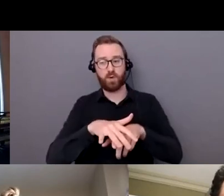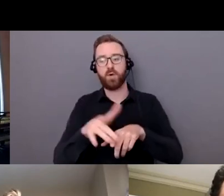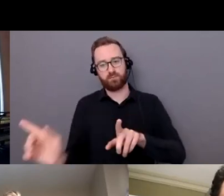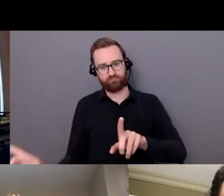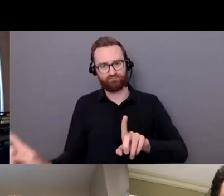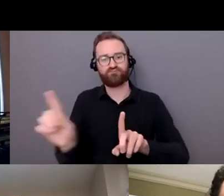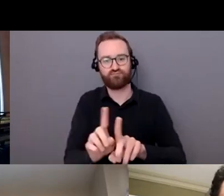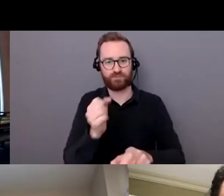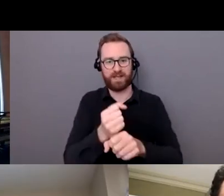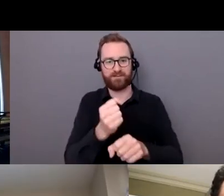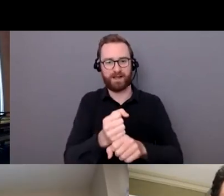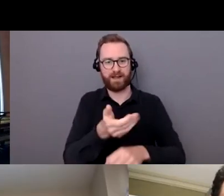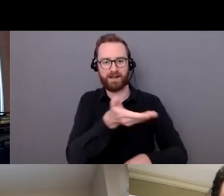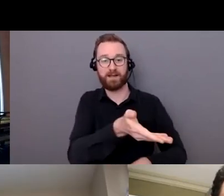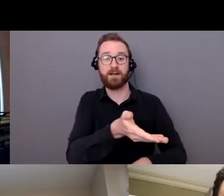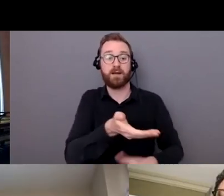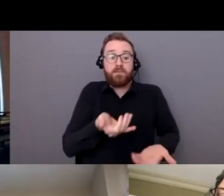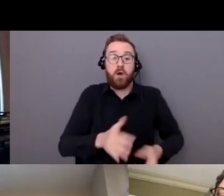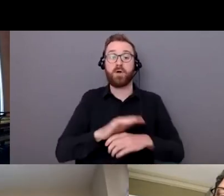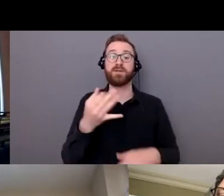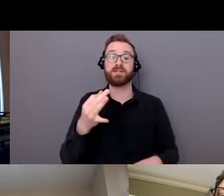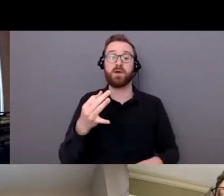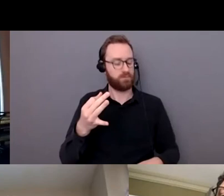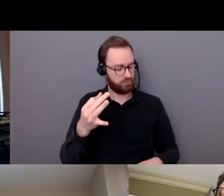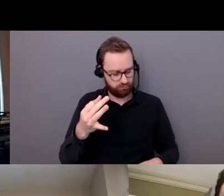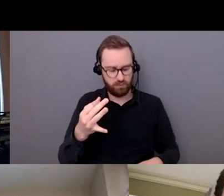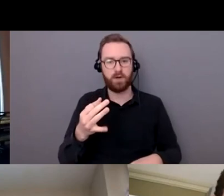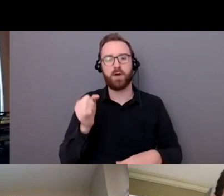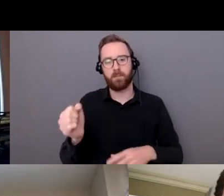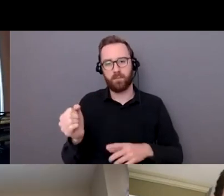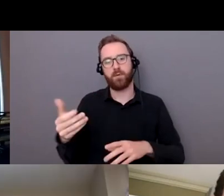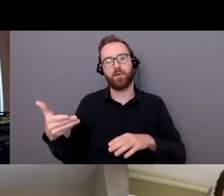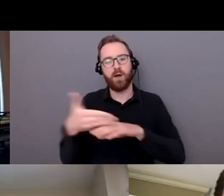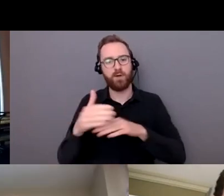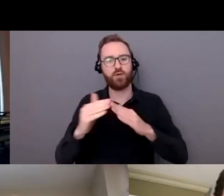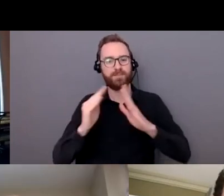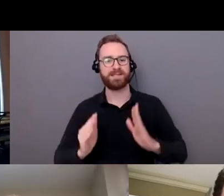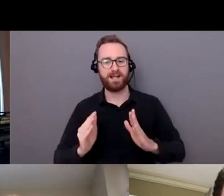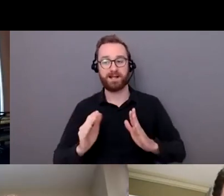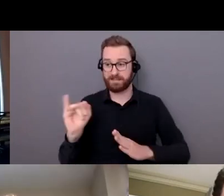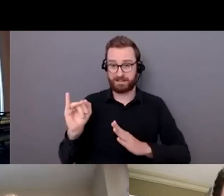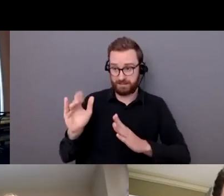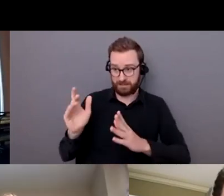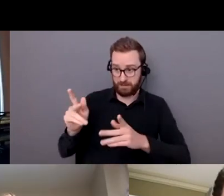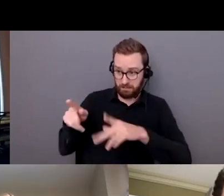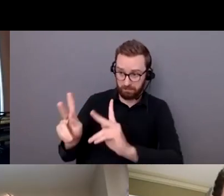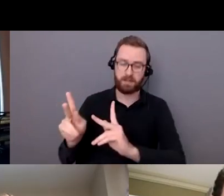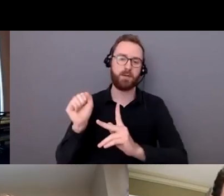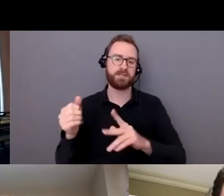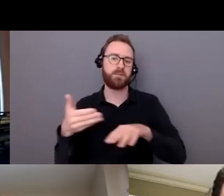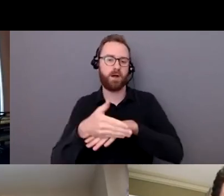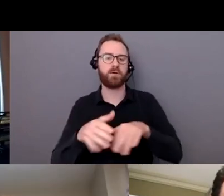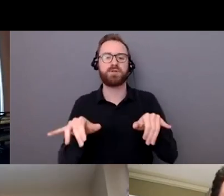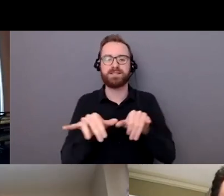travail. Puis là, depuis qu'il y a de la pandémie, on peut aussi parfois aller à domicile quand c'est permis, puis qu'on peut respecter les règles de distanciation